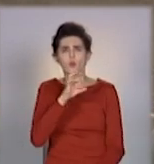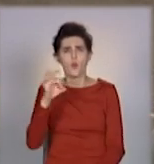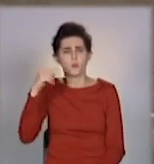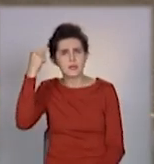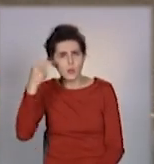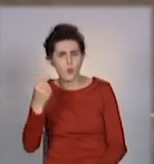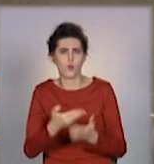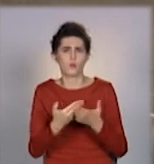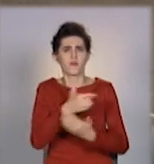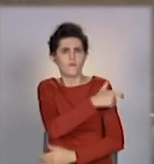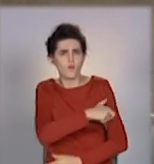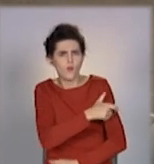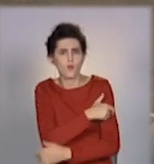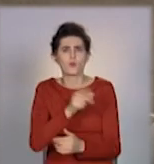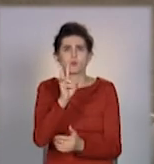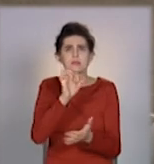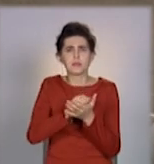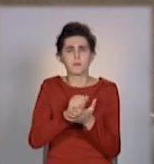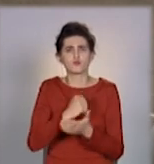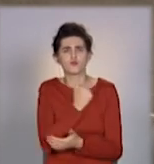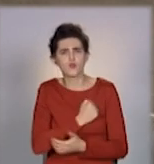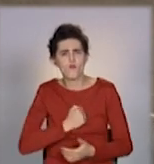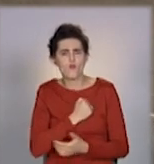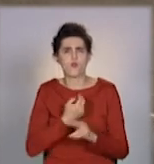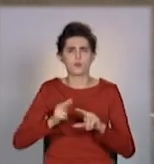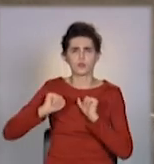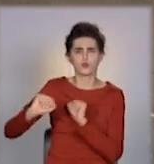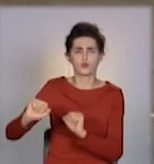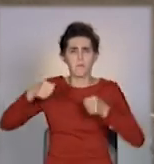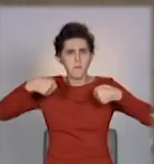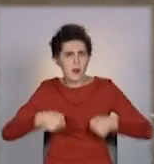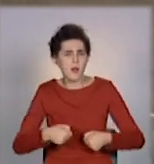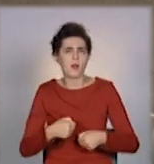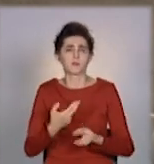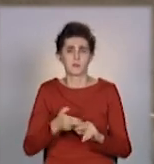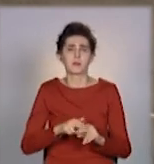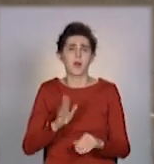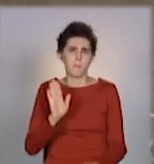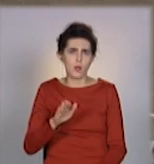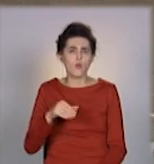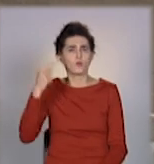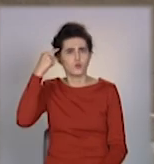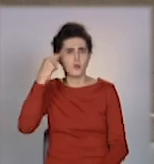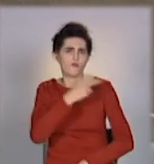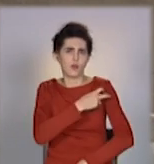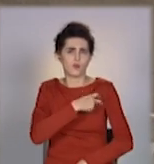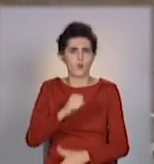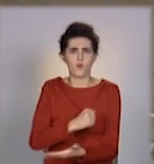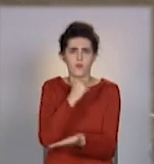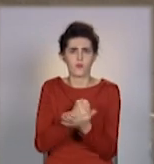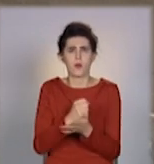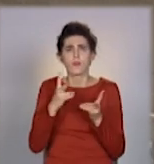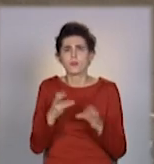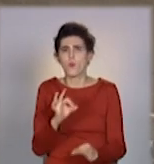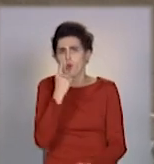волонтери, тобто громадські організації, які займаються захистом прав именно животних, і тоді вже ветеринар. Ну ніяк ні в коїм разі один